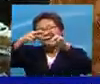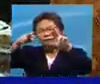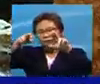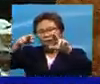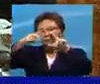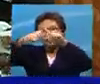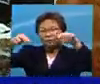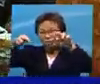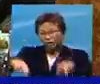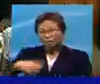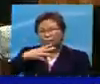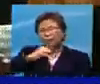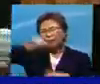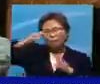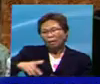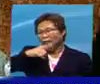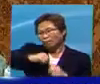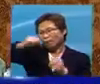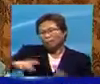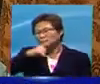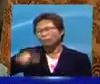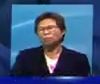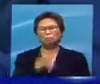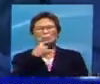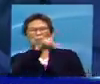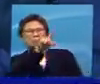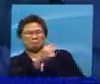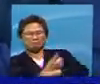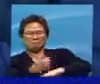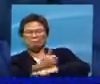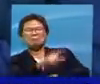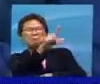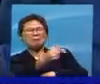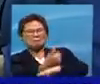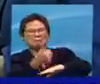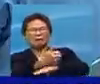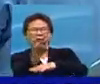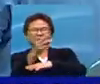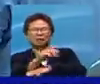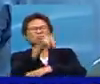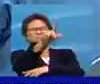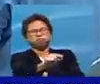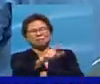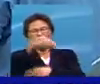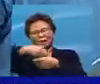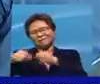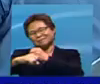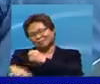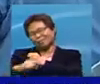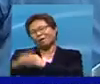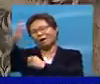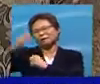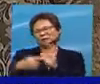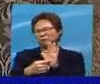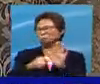berkata pembangkang tidak seharusnya mempelekeh isu penubuhan rci berkenaan dalam kempen-kempen mereka yang akan